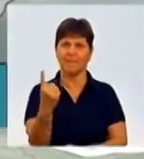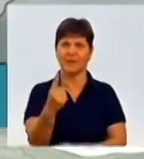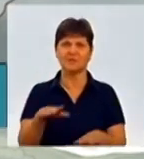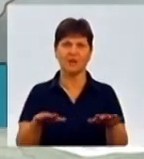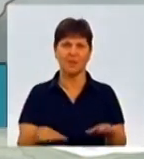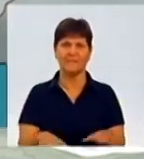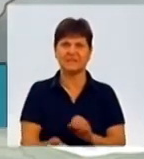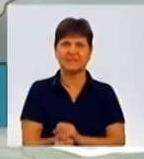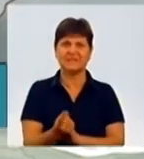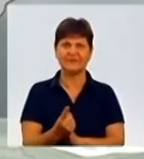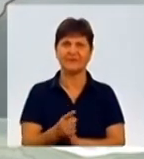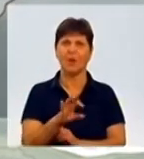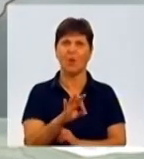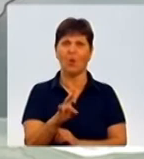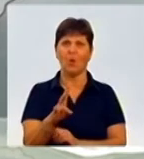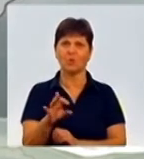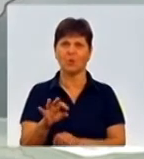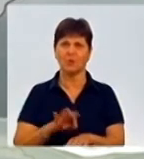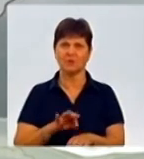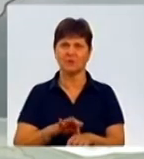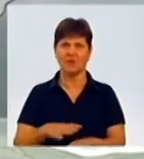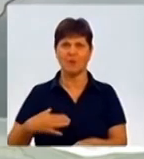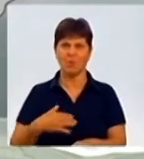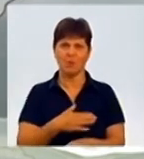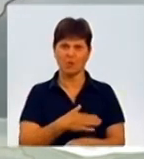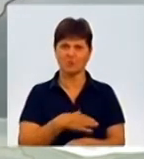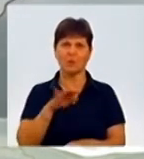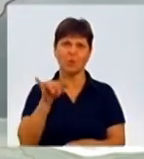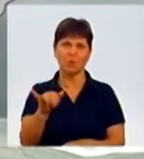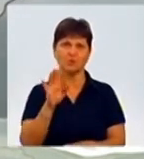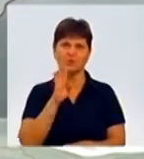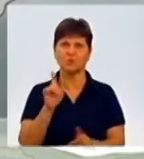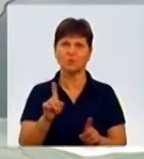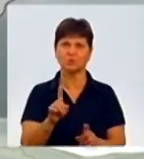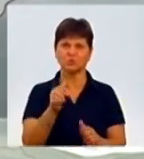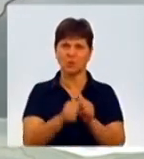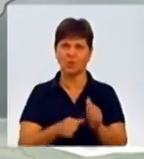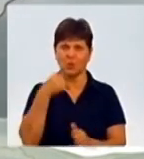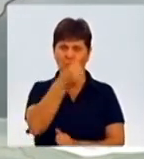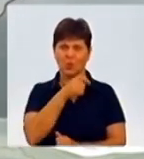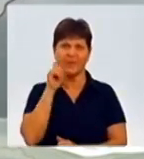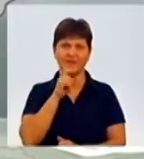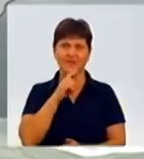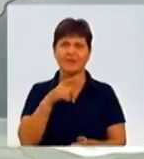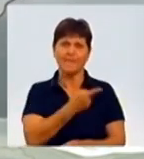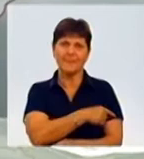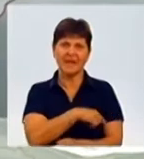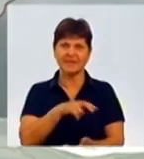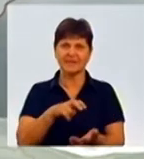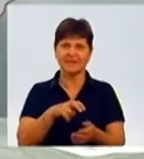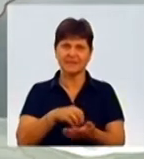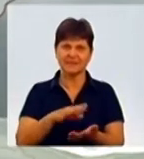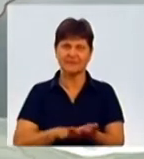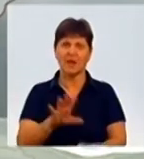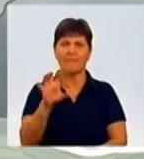у виявленні онкологічних патологій молочної залози у жінок. Щороку на Вінниччині медики діагностують понад 500